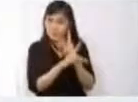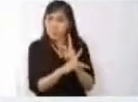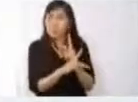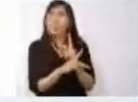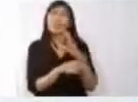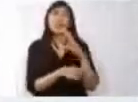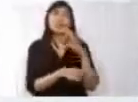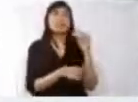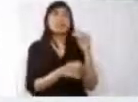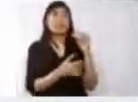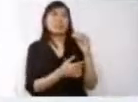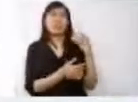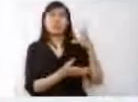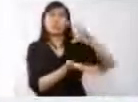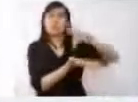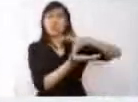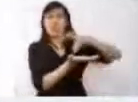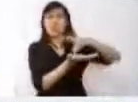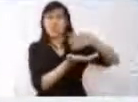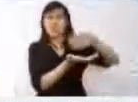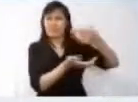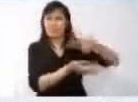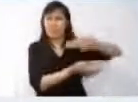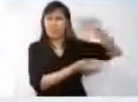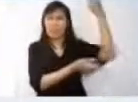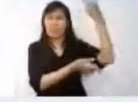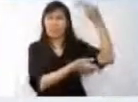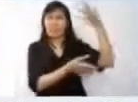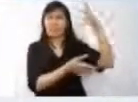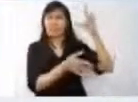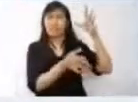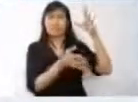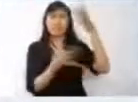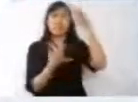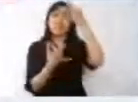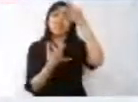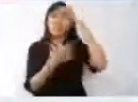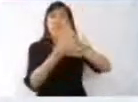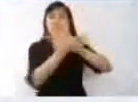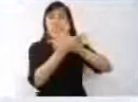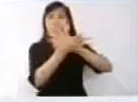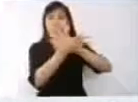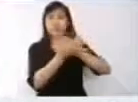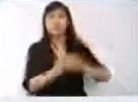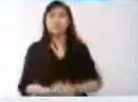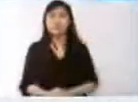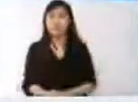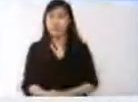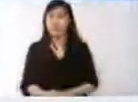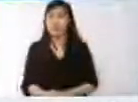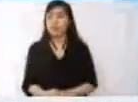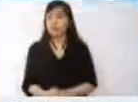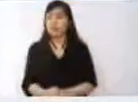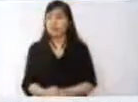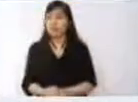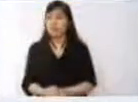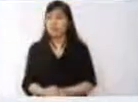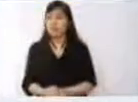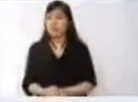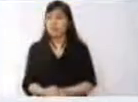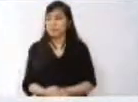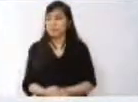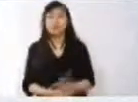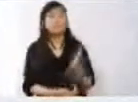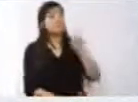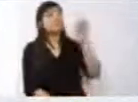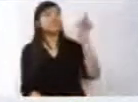ang kalagayan. Marami po sa kanila ay na-discharge na, na-discharge po sa hospital. At in the next